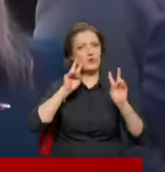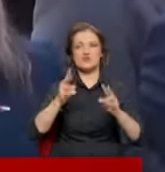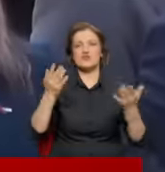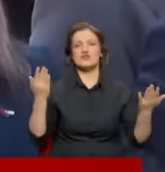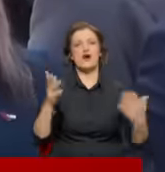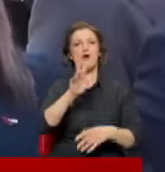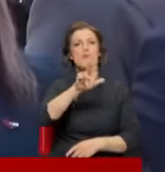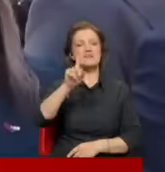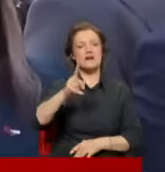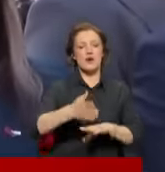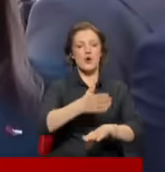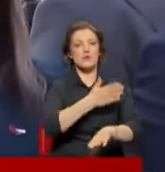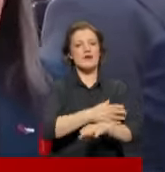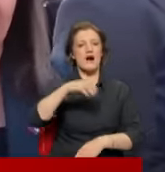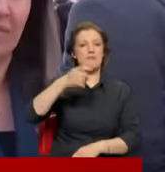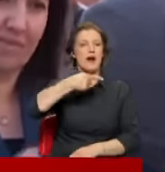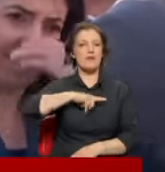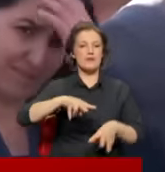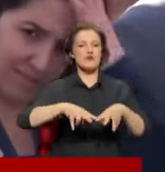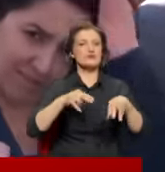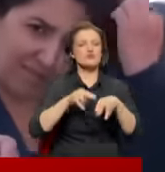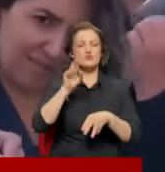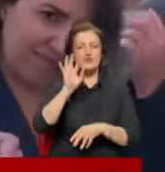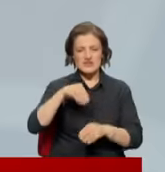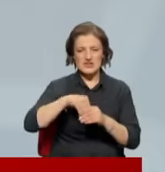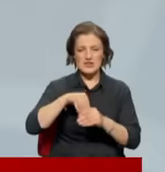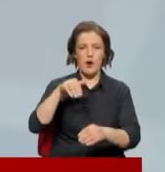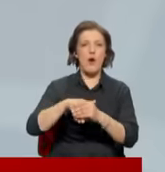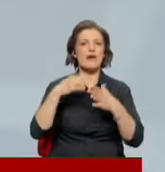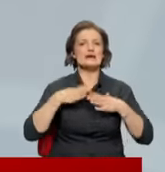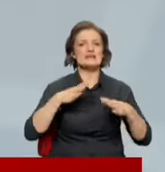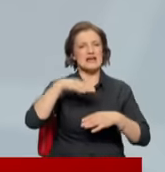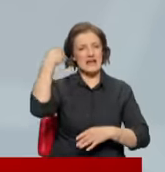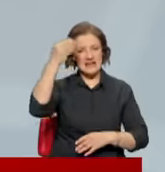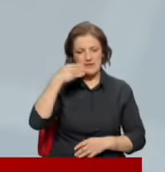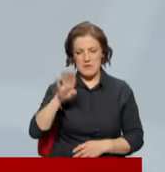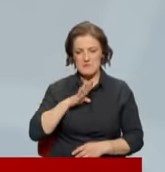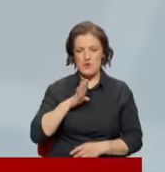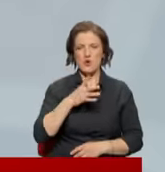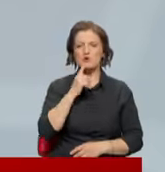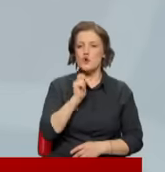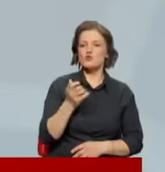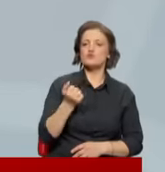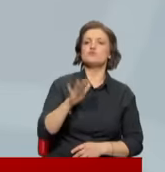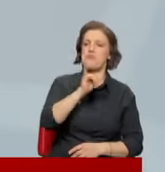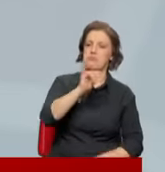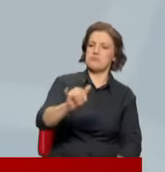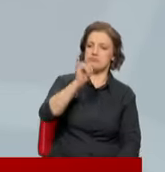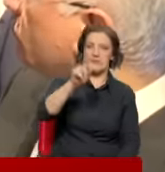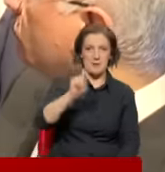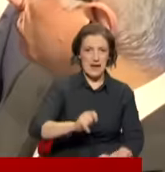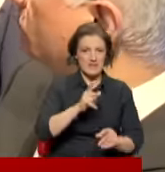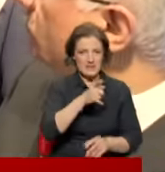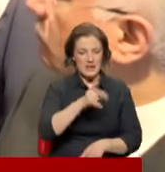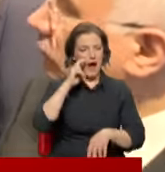inşallah. 31 Mart öncesi AK Parti adayı kurum için sık sık oy isteyen İmamoğlu'nu sözlerini tutmamakla eleştiren Cevdet